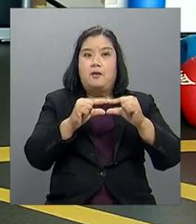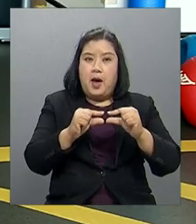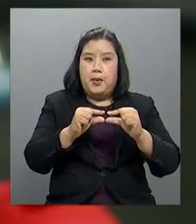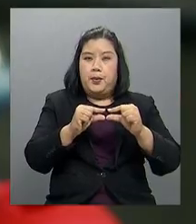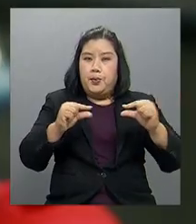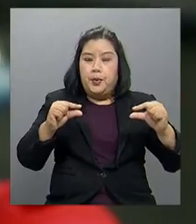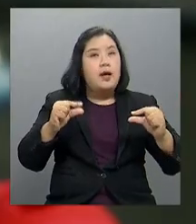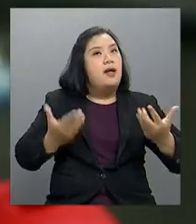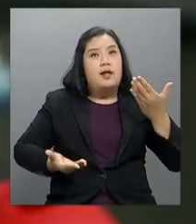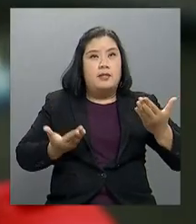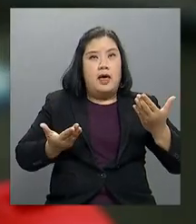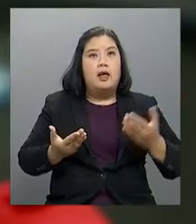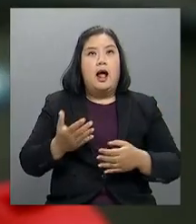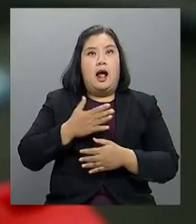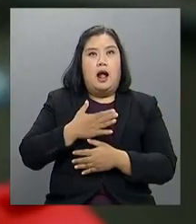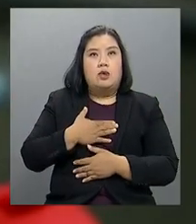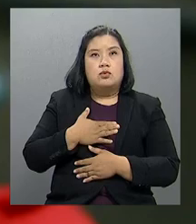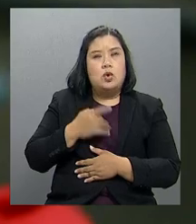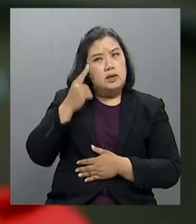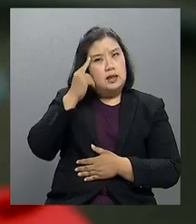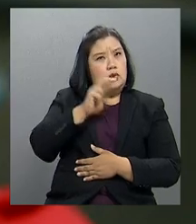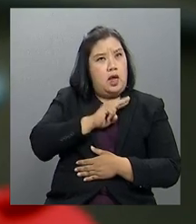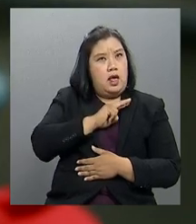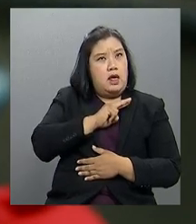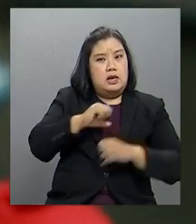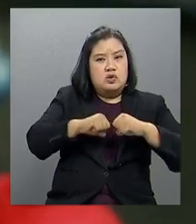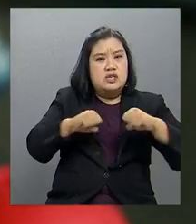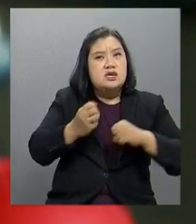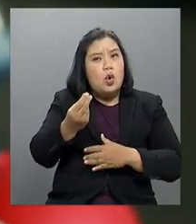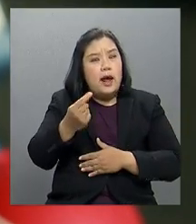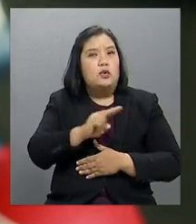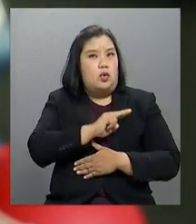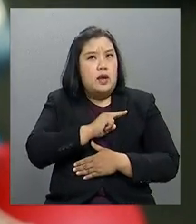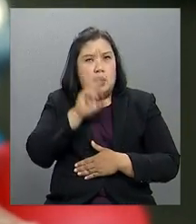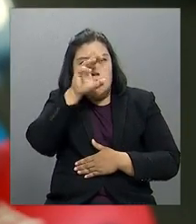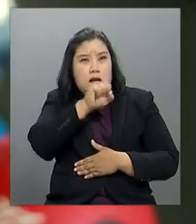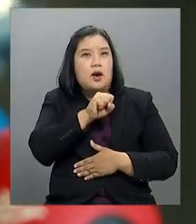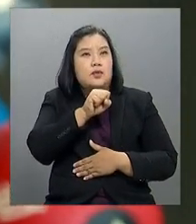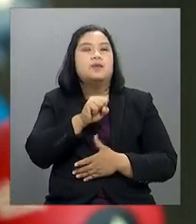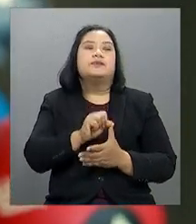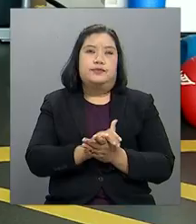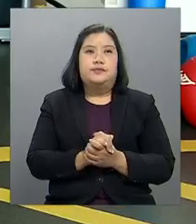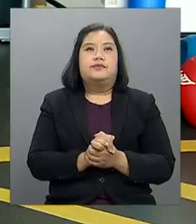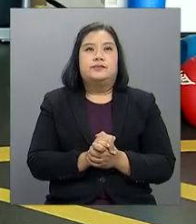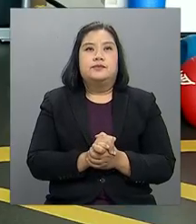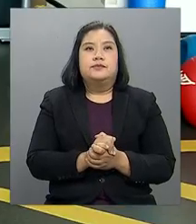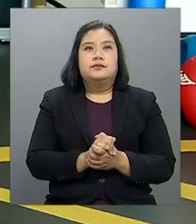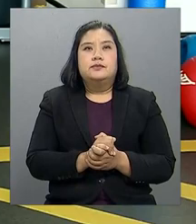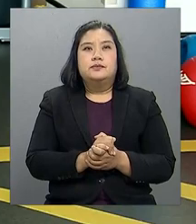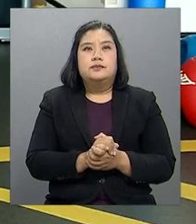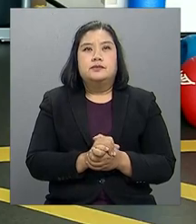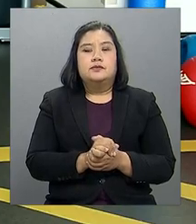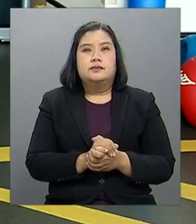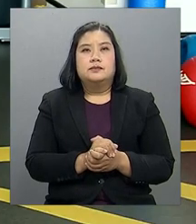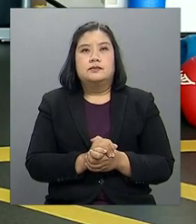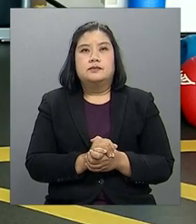วยต้องอาจจะต้องประเมินตัวเองนิดนึงว่าได้แค่ไหนเนาะอาจจะต้องขยับขามาให้ตรงกับตรงนี้นิดนึงนะคะ